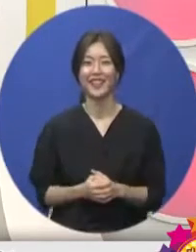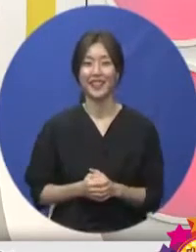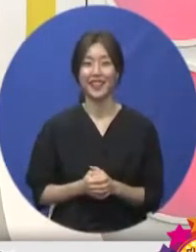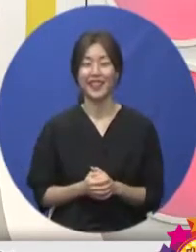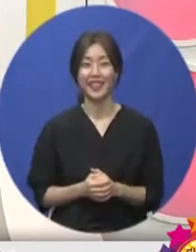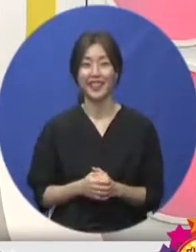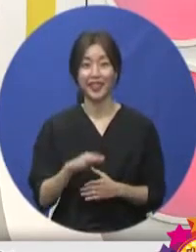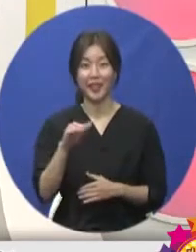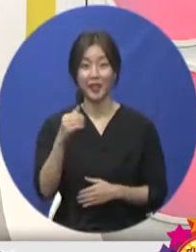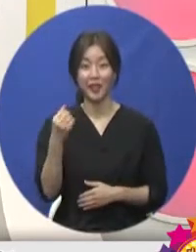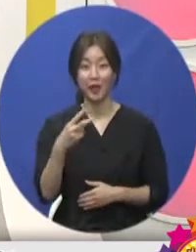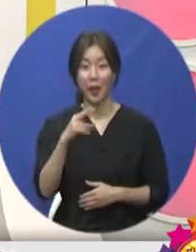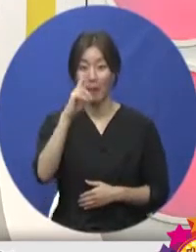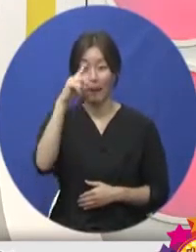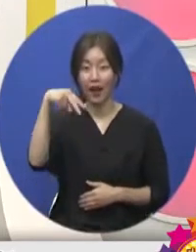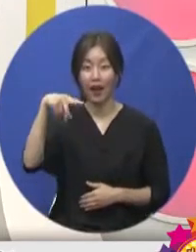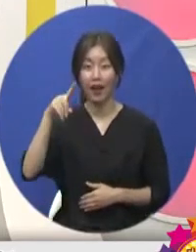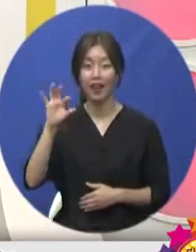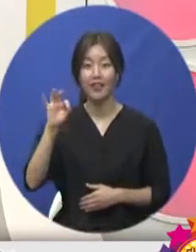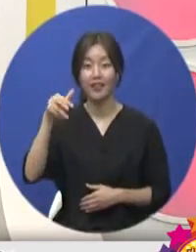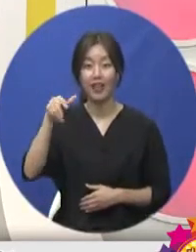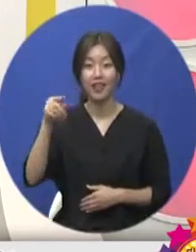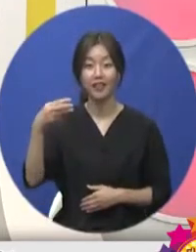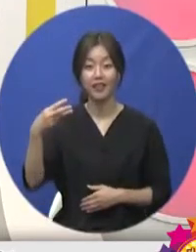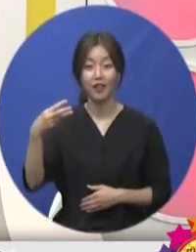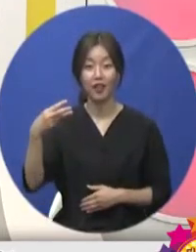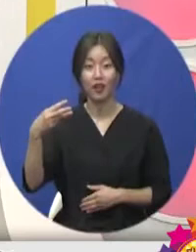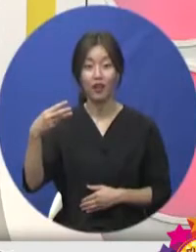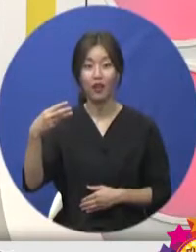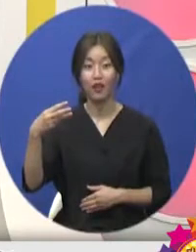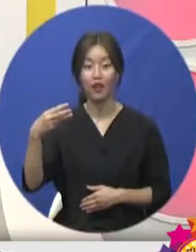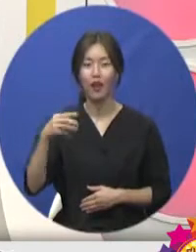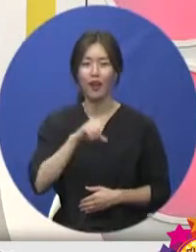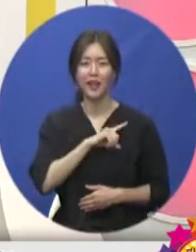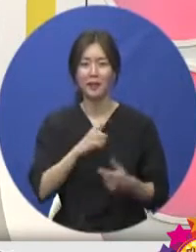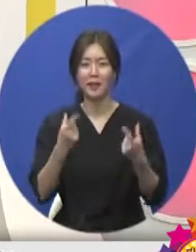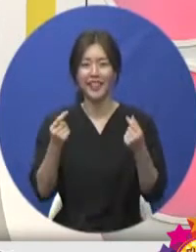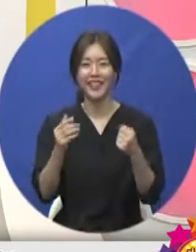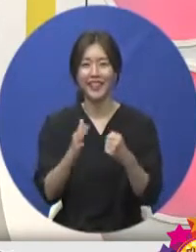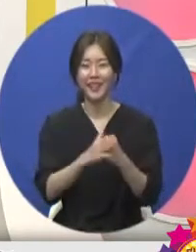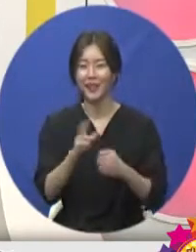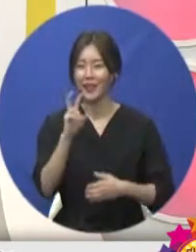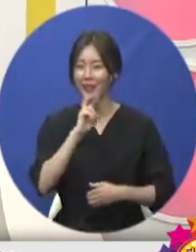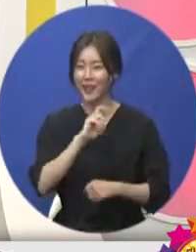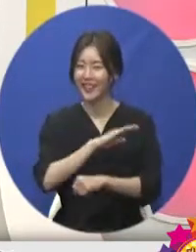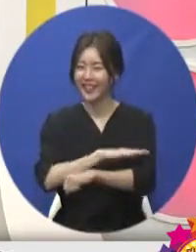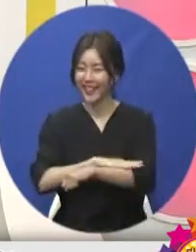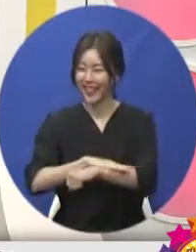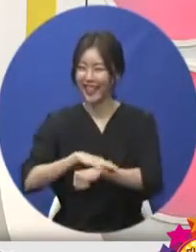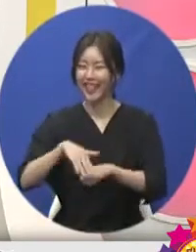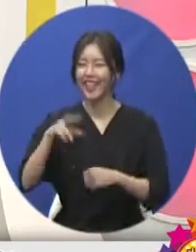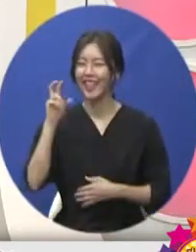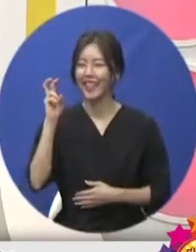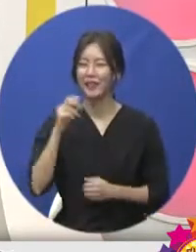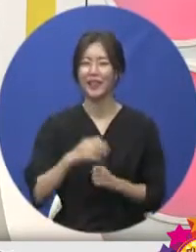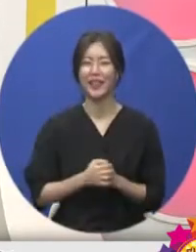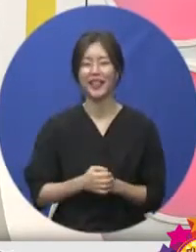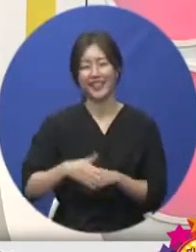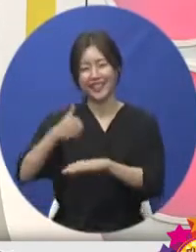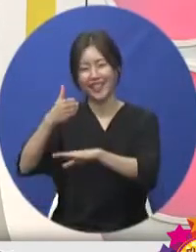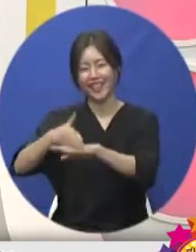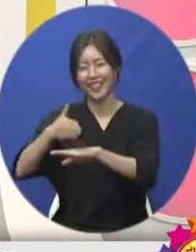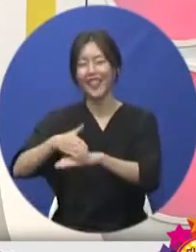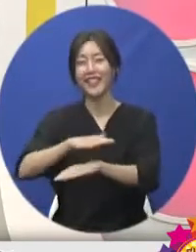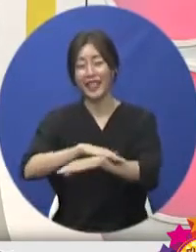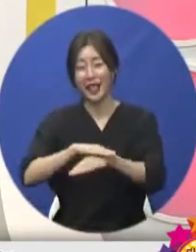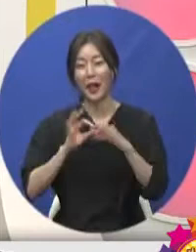아무튼 그리고 또 박상철 그 아우하고 또 저 저감이 같으시니까 예. 그 노래도 잘하실 아, 것 같아요. 이상철 아우. 예.